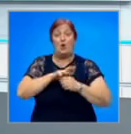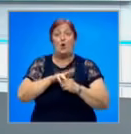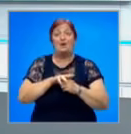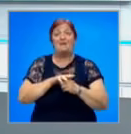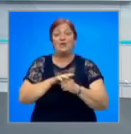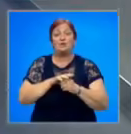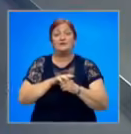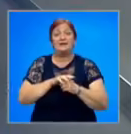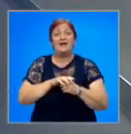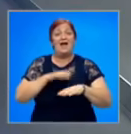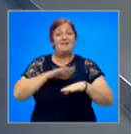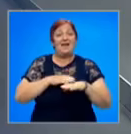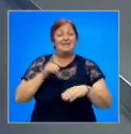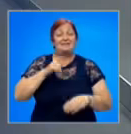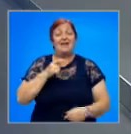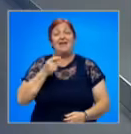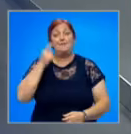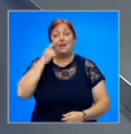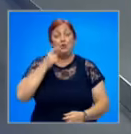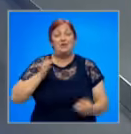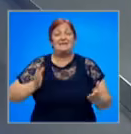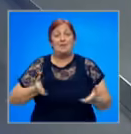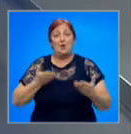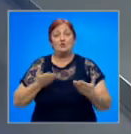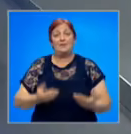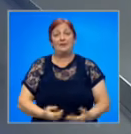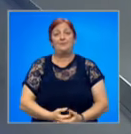от коронавирус. Данните след минути. Започваме.